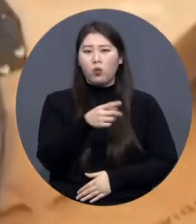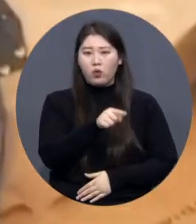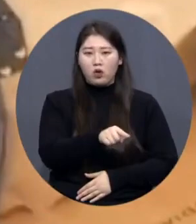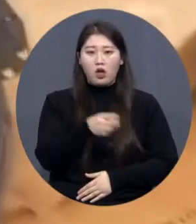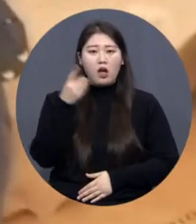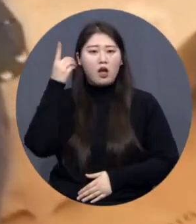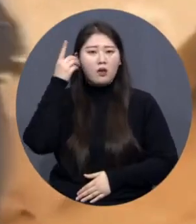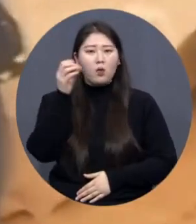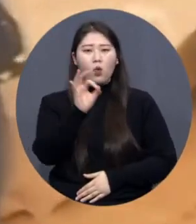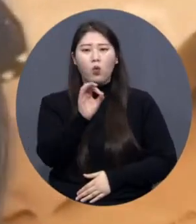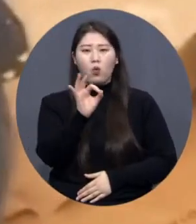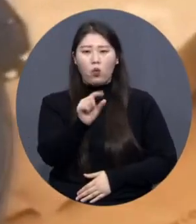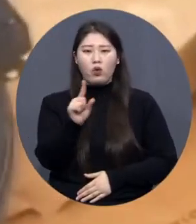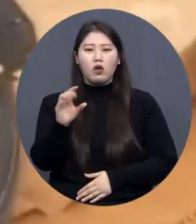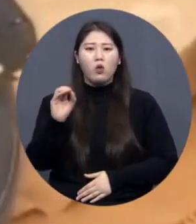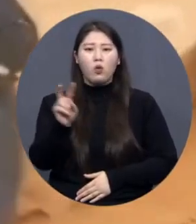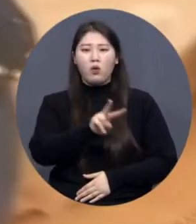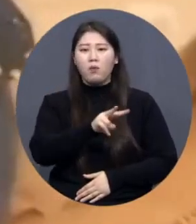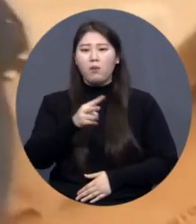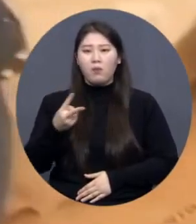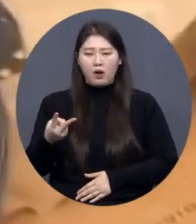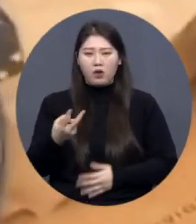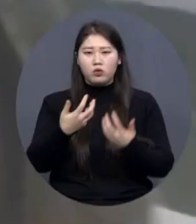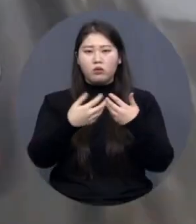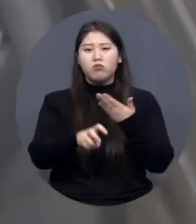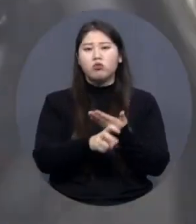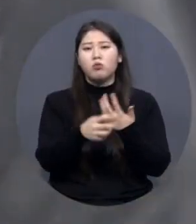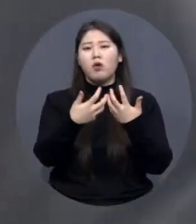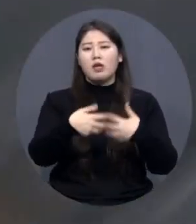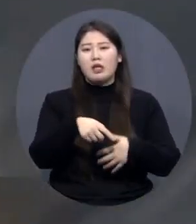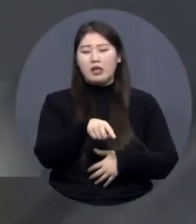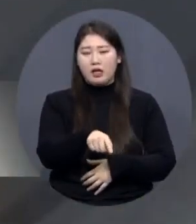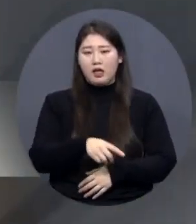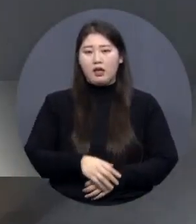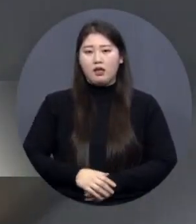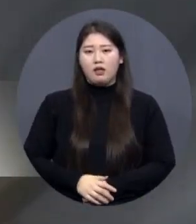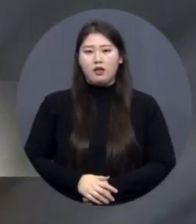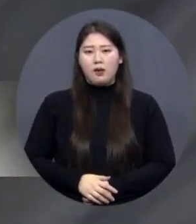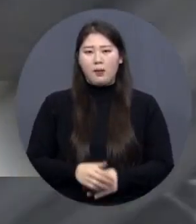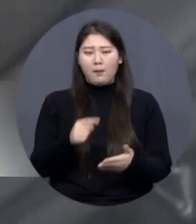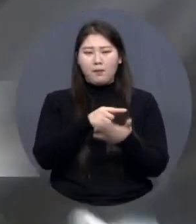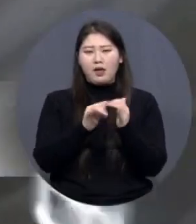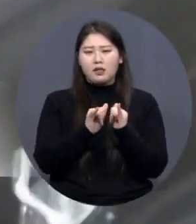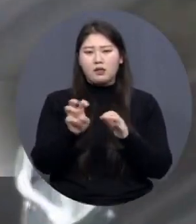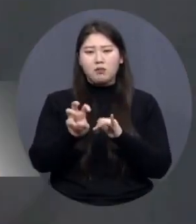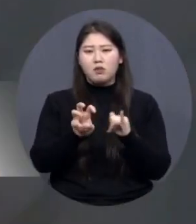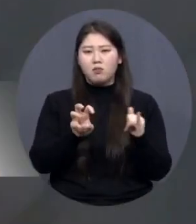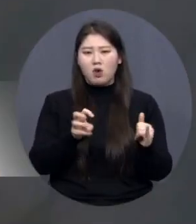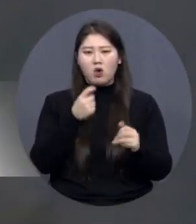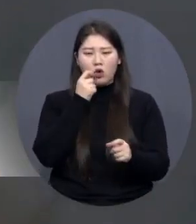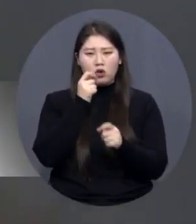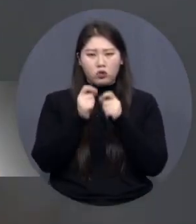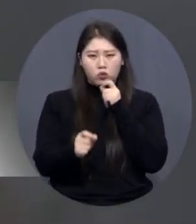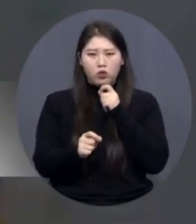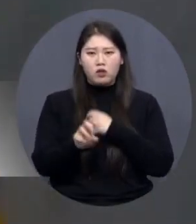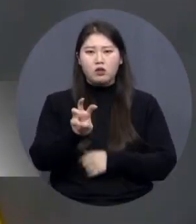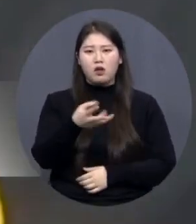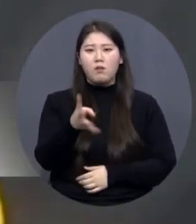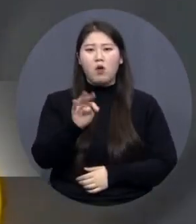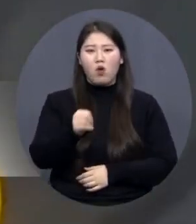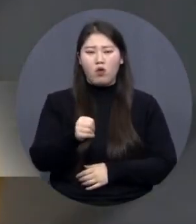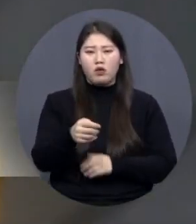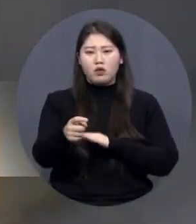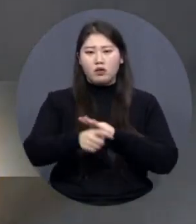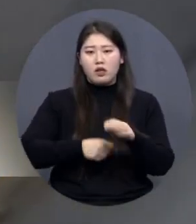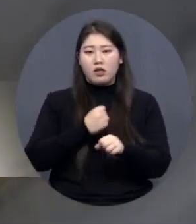010으로 바꿔주는 번호 조작 중계입니다 피해자 30여명을 속여 3억 원을 가로챈 중국인 전화 금융